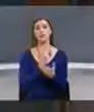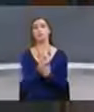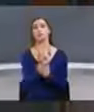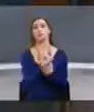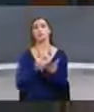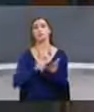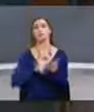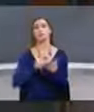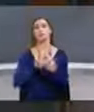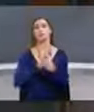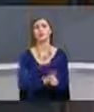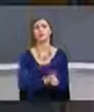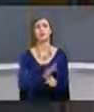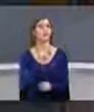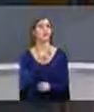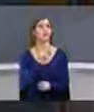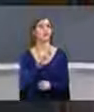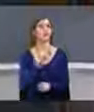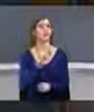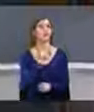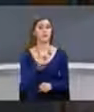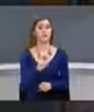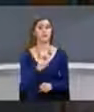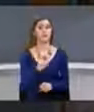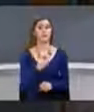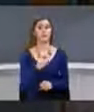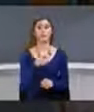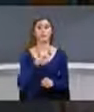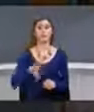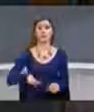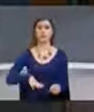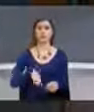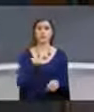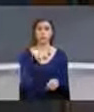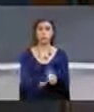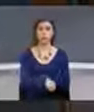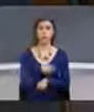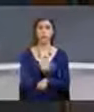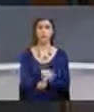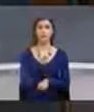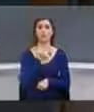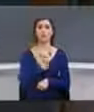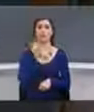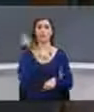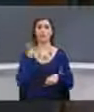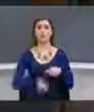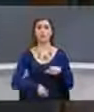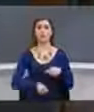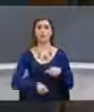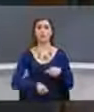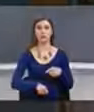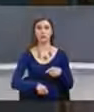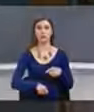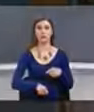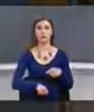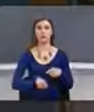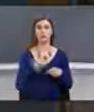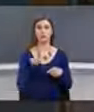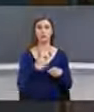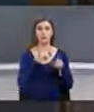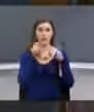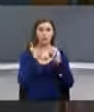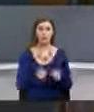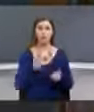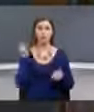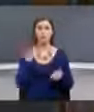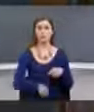forme diskriminimit si të tilë. Dhuna ndaj gruas është vepër e rëndë penale, e cila sankcionohet